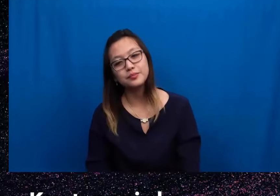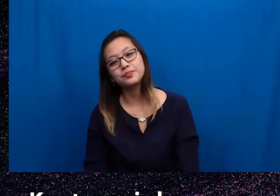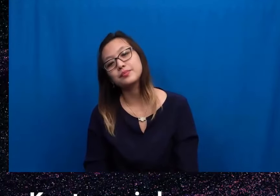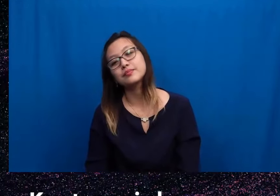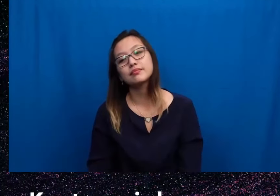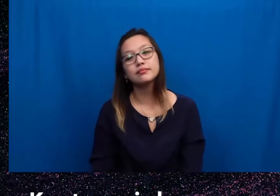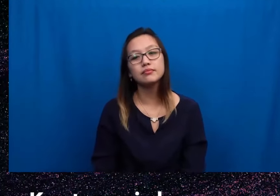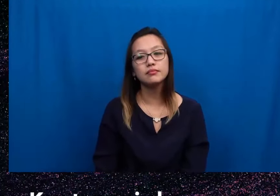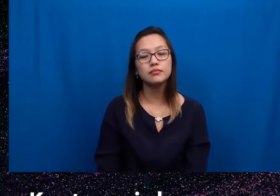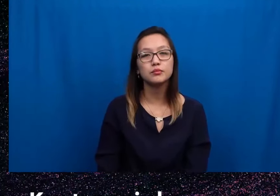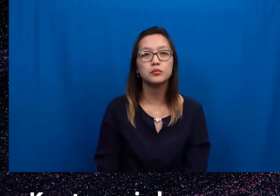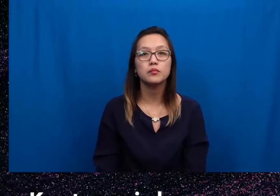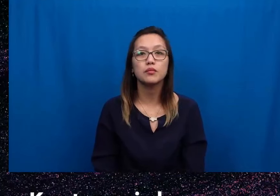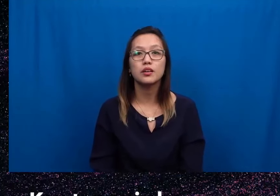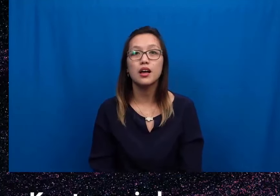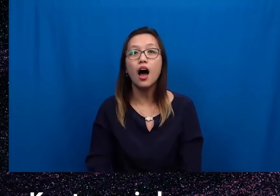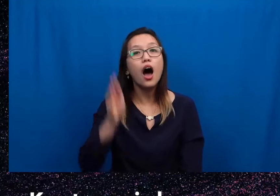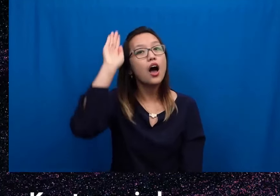belang